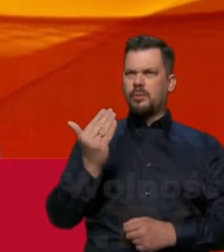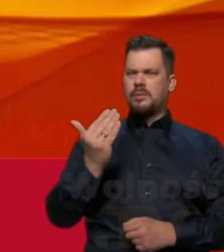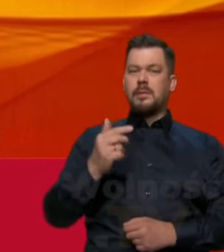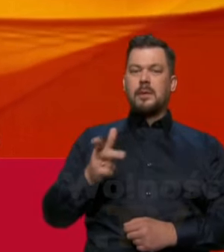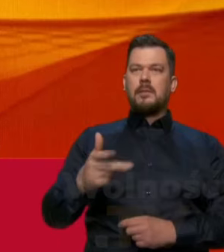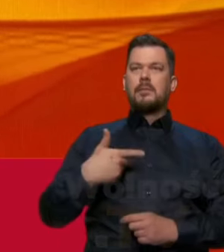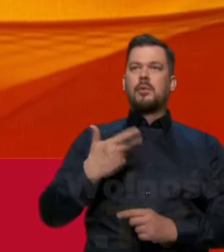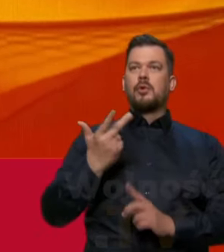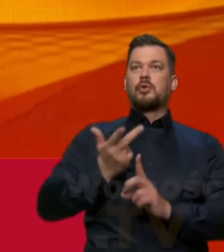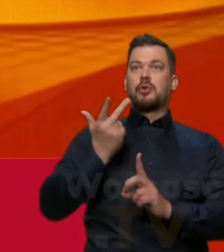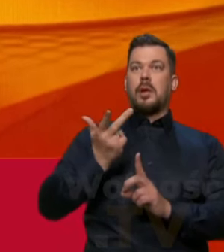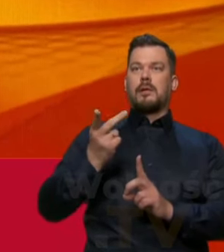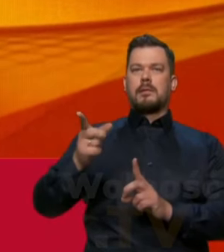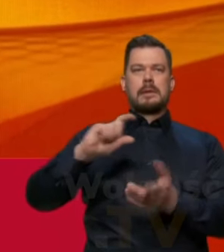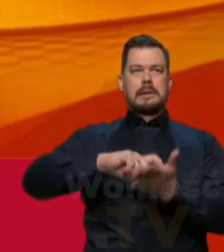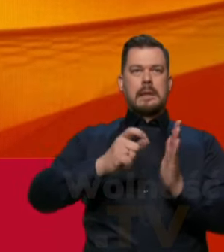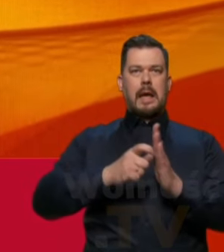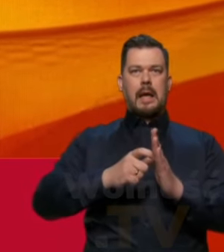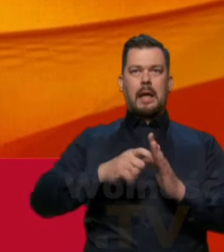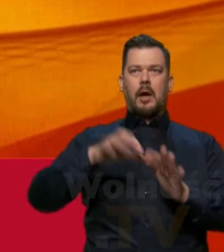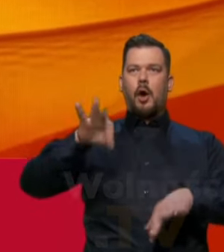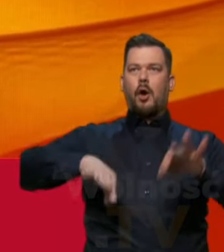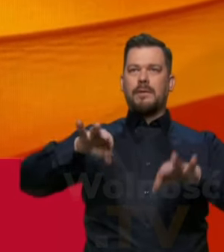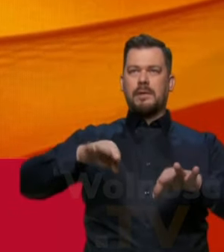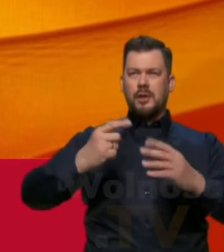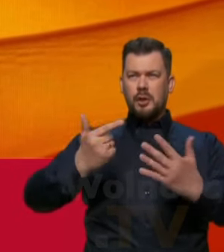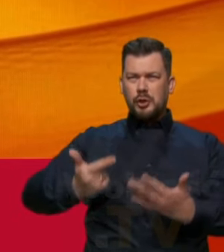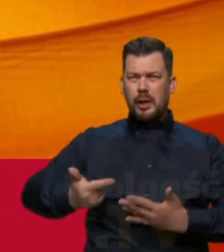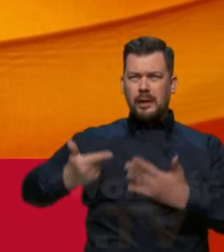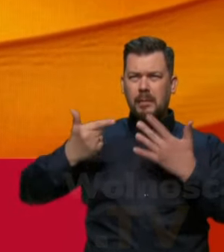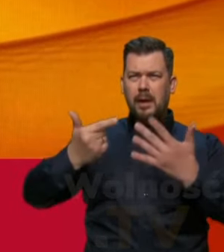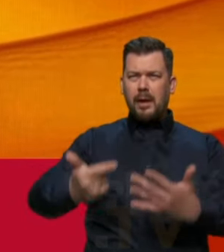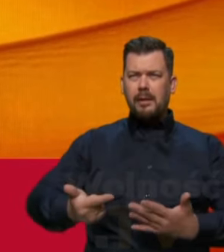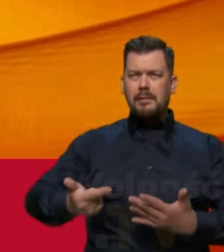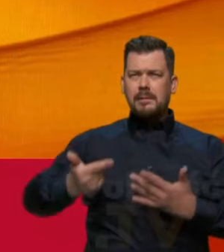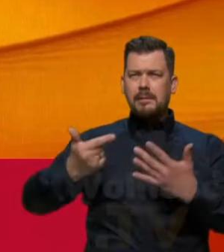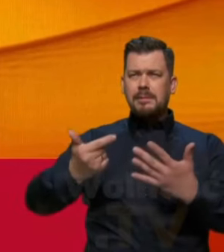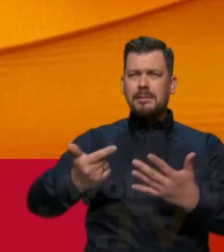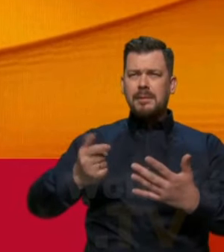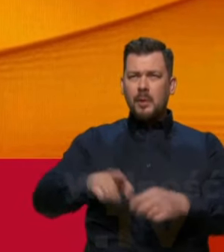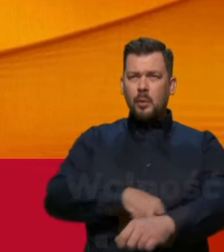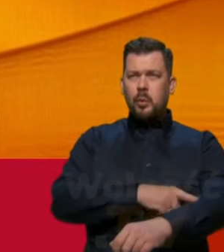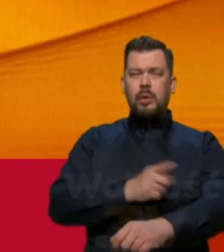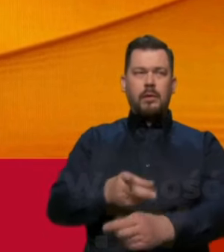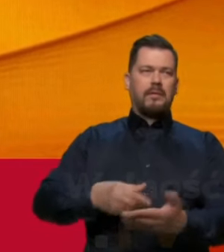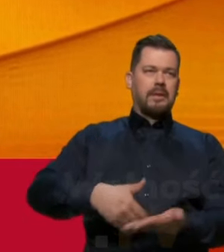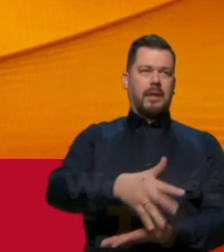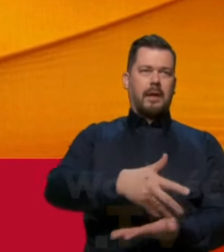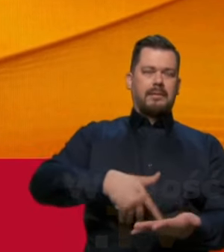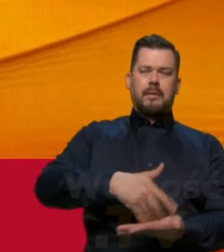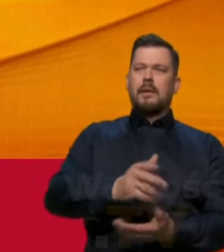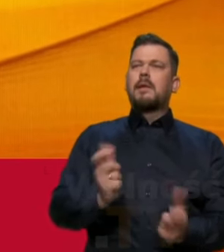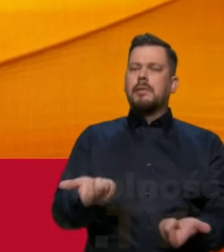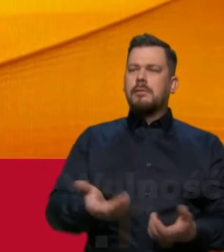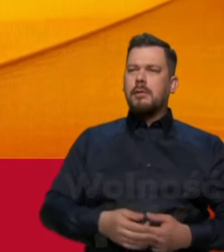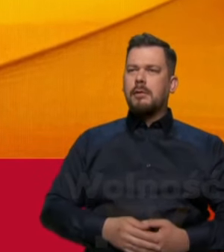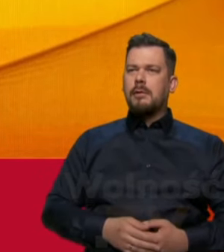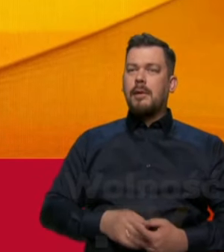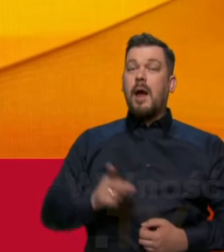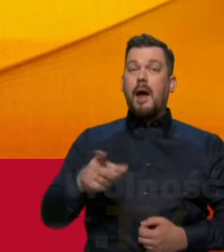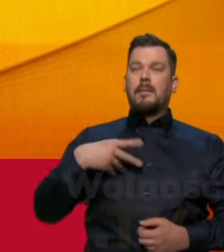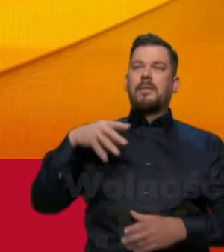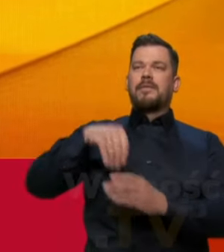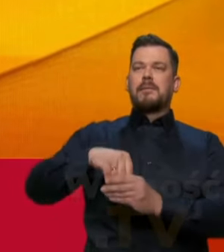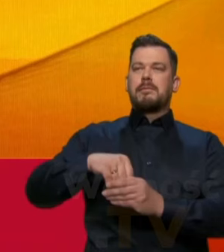lat, pan salę kongresową remontuje? Bo to jest dla mnie symbol, w jaki sposób pan wydaje pieniądze publiczne. I dlaczego pracuje u pana jako